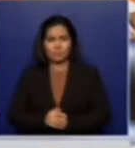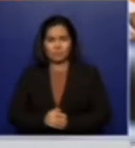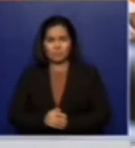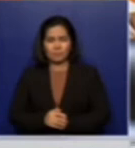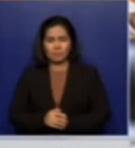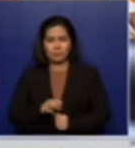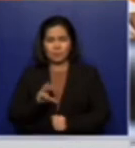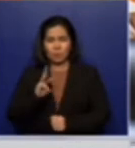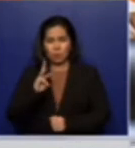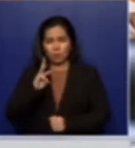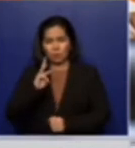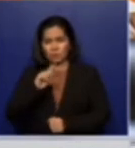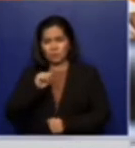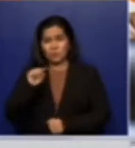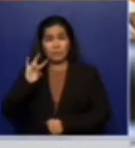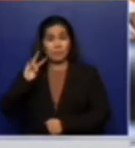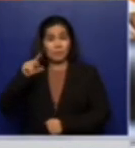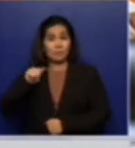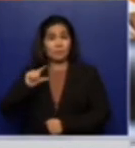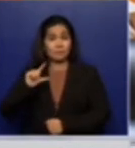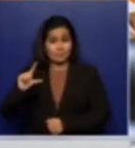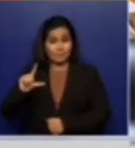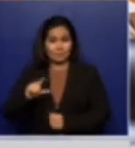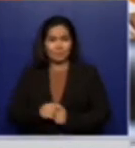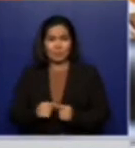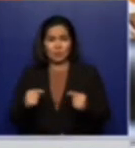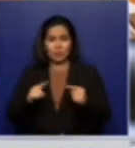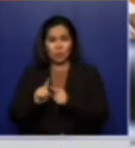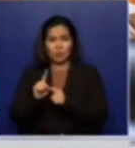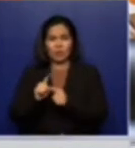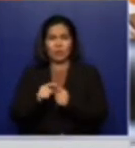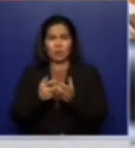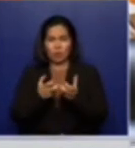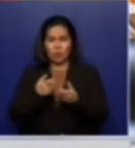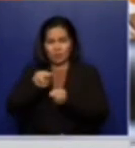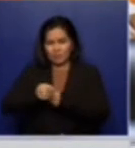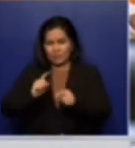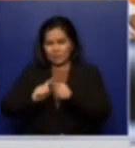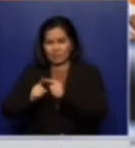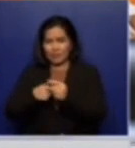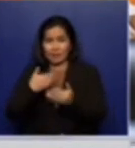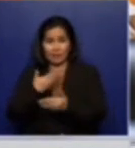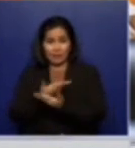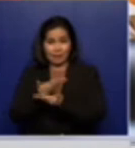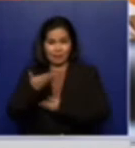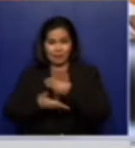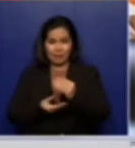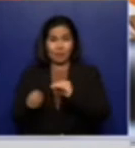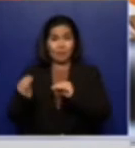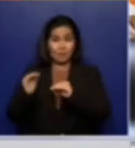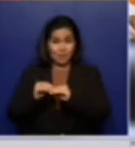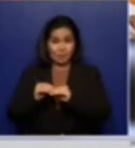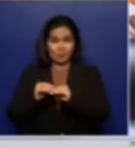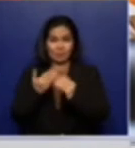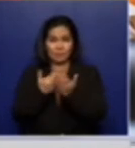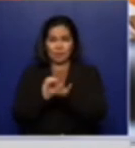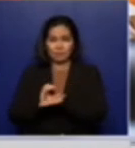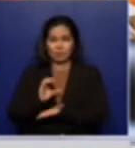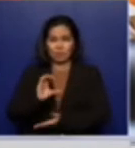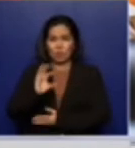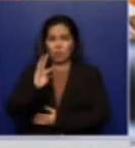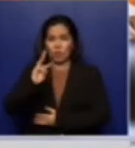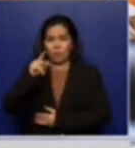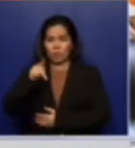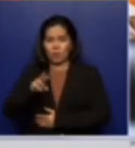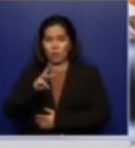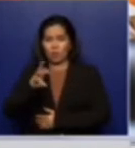มาณไว้ 6-7 พันล้านเลยเรื่องสร้างมูลค่าทางเกษตรใส่ไปไว้ 6,696 ล้